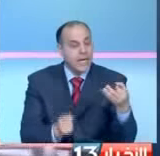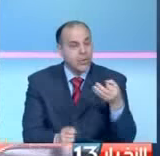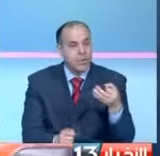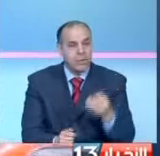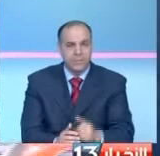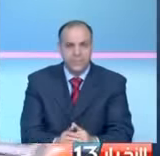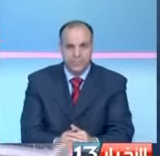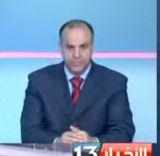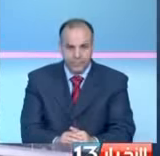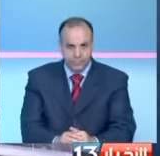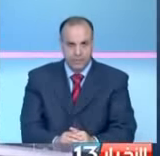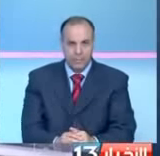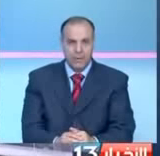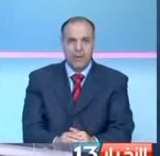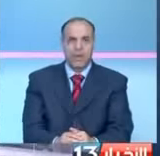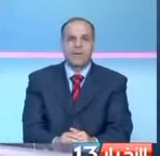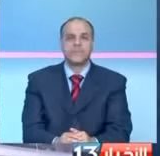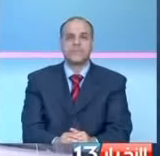الإلكترونية.